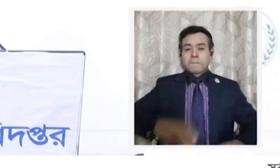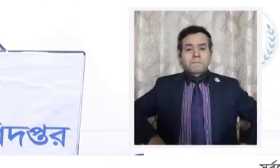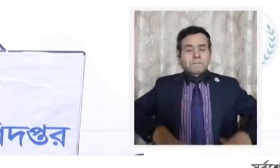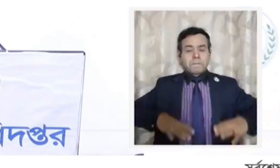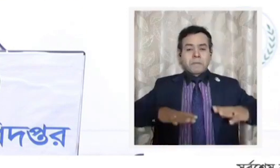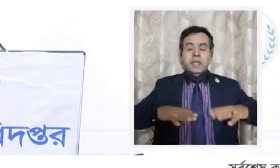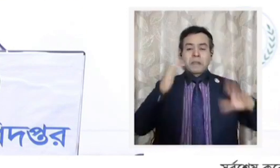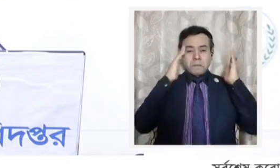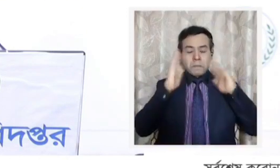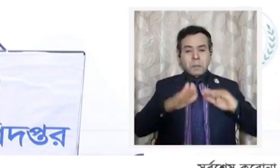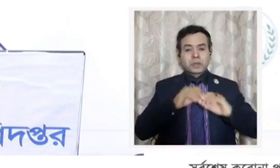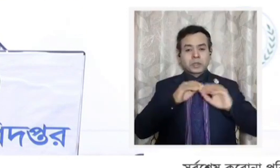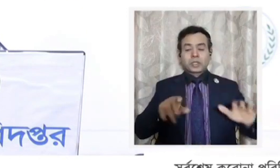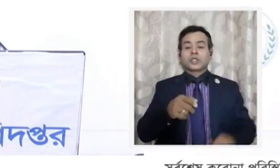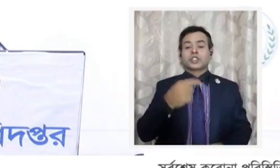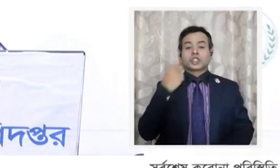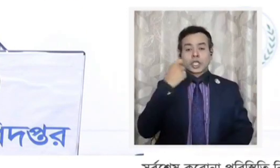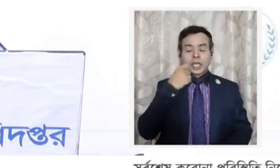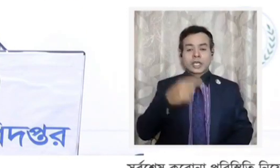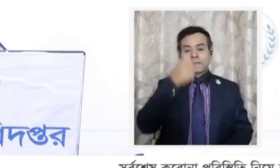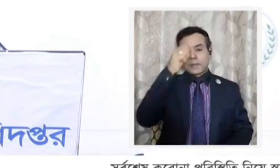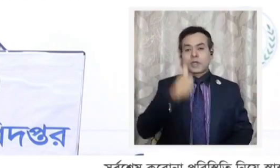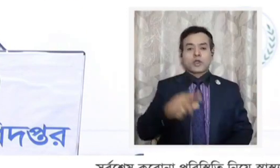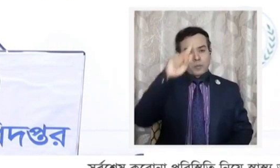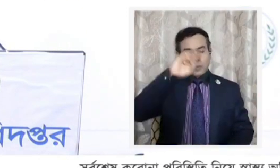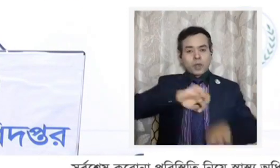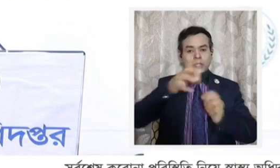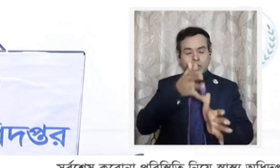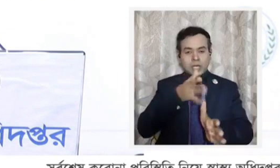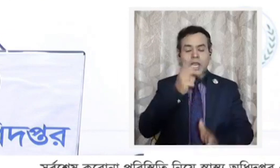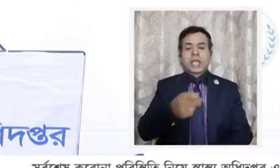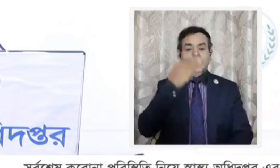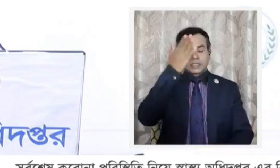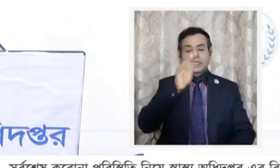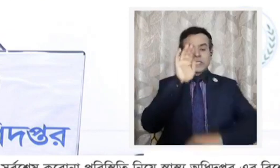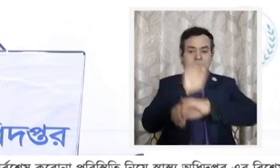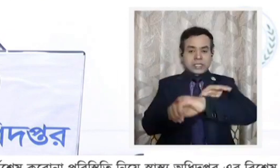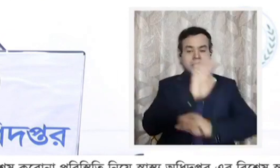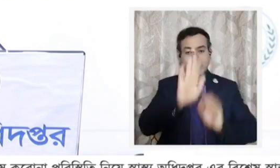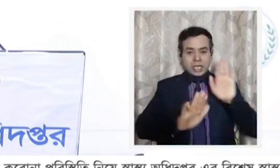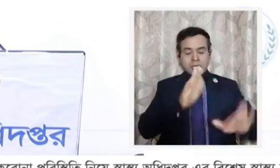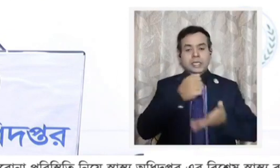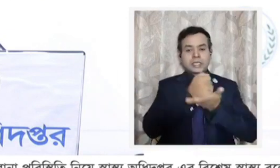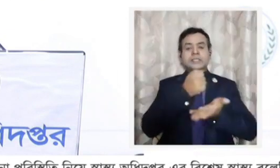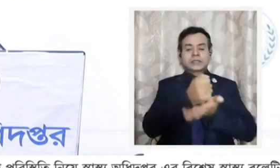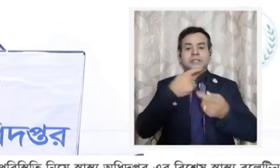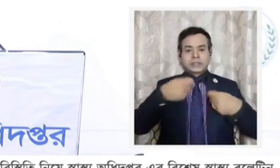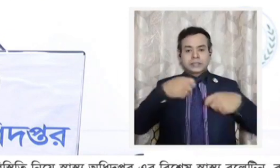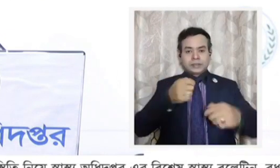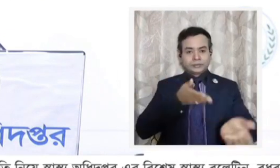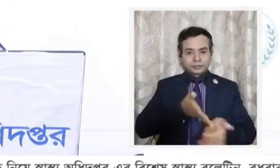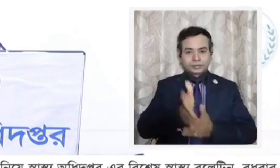দুর্যোগ বন্যা শুরু হয়েছে। সরকারের সংশ্লিষ্ট সকল মন্ত্রণালয় এই দুর্যোগ মোকাবেলায় সচেষ্ট আছেন এবং কাজ করে